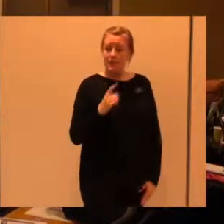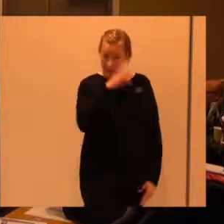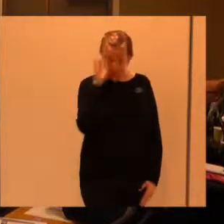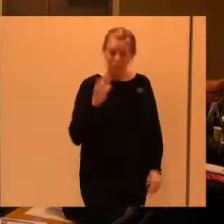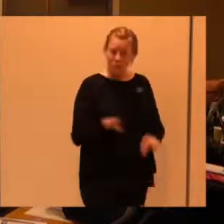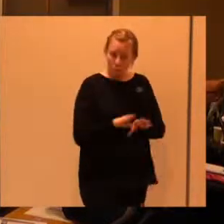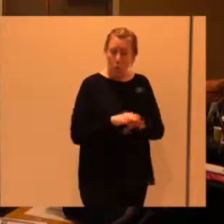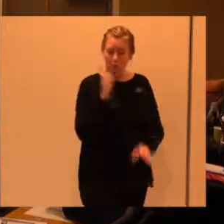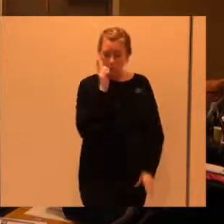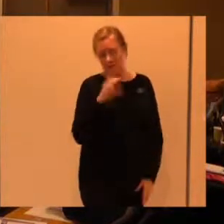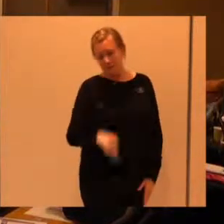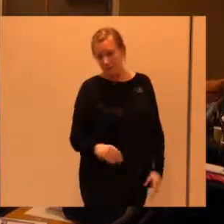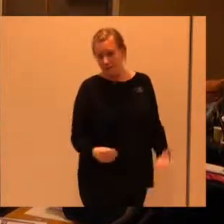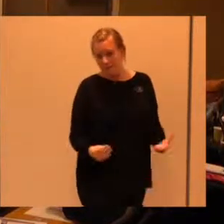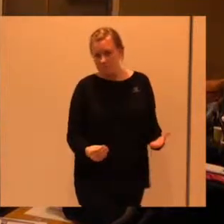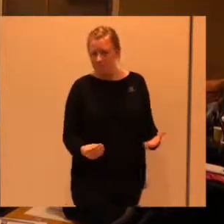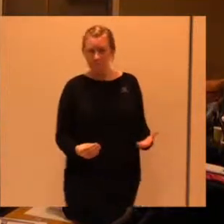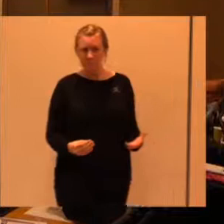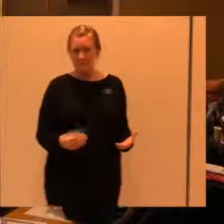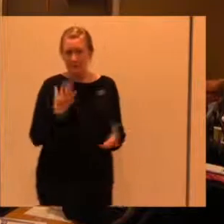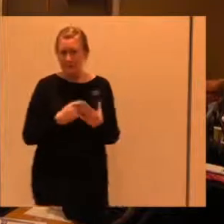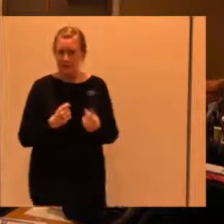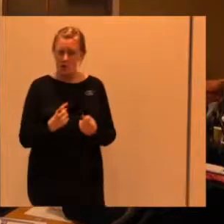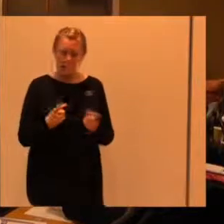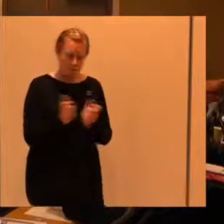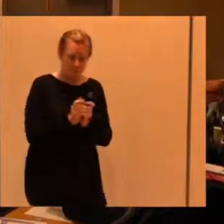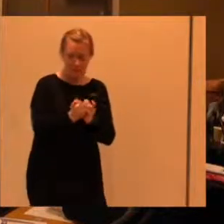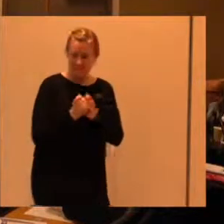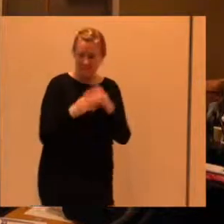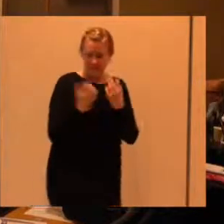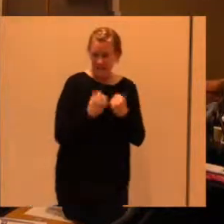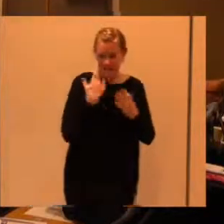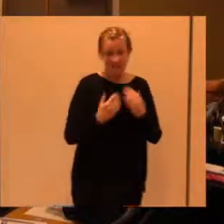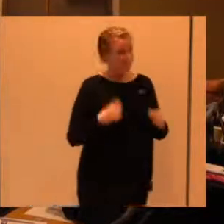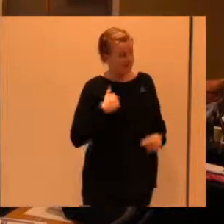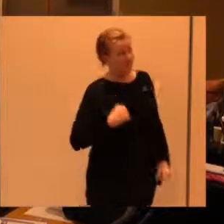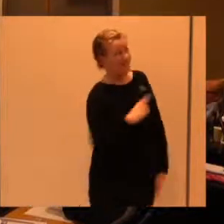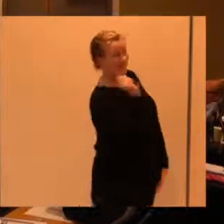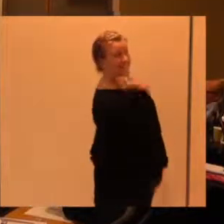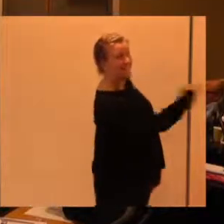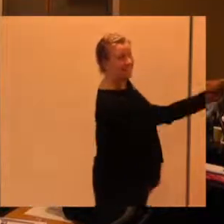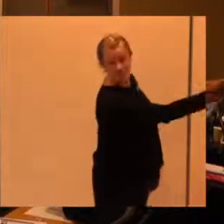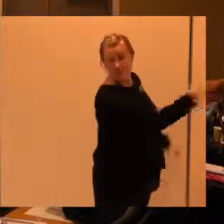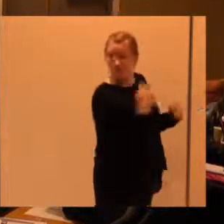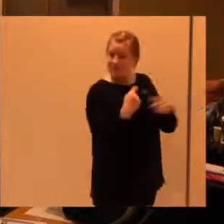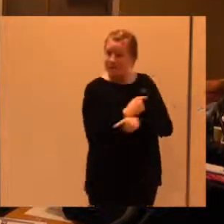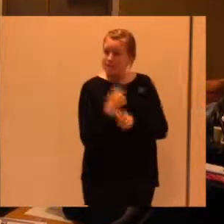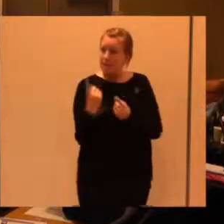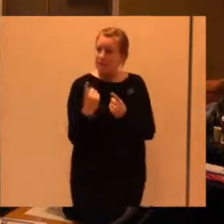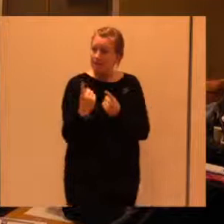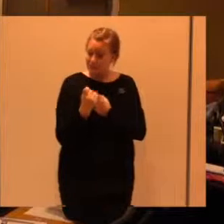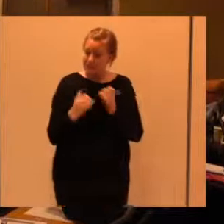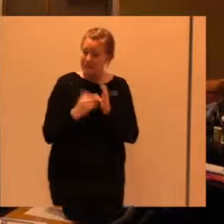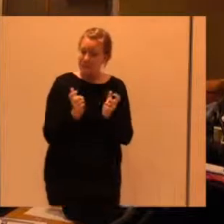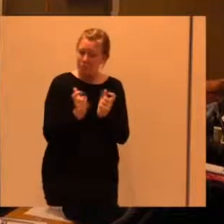dåliga telefoner som inte duger till att jobba med möteskallelser och sånt där. För det är det vi använder den här till. Vi ser till att möteskallelser kommer in